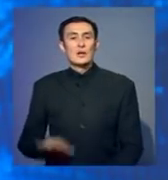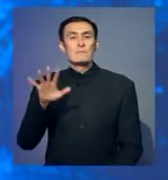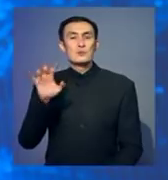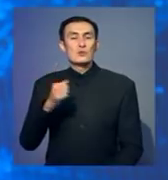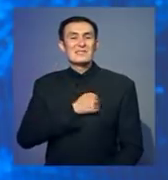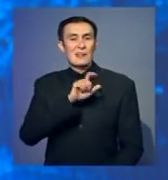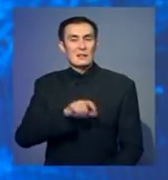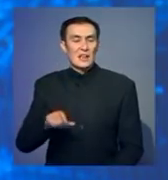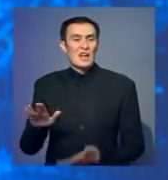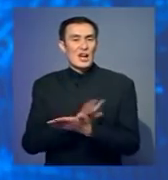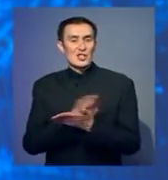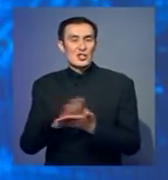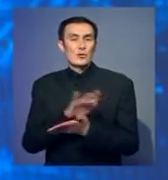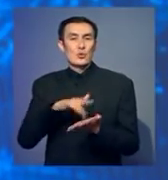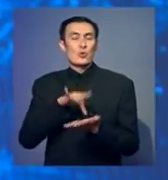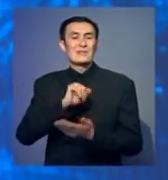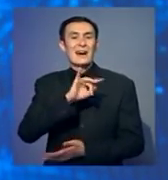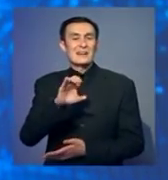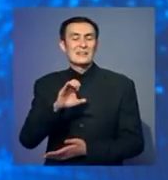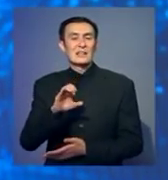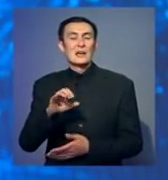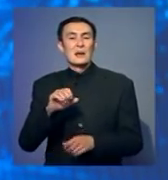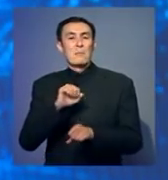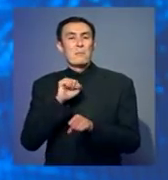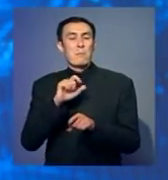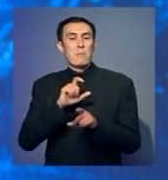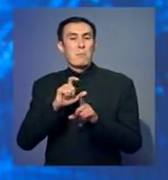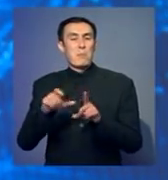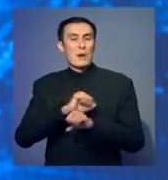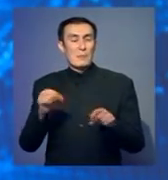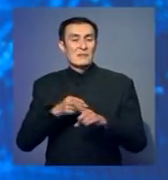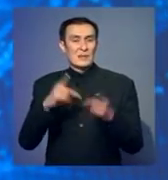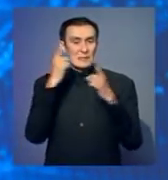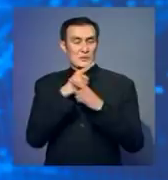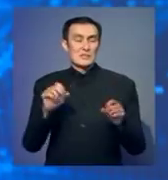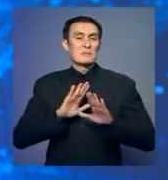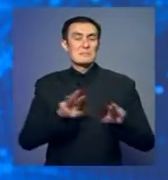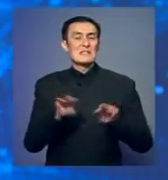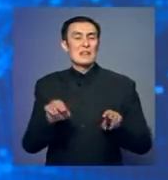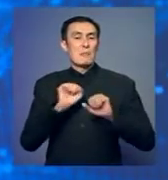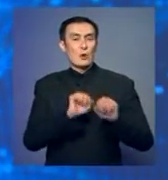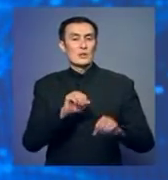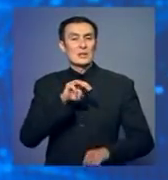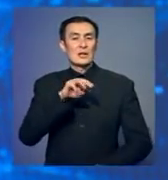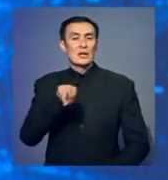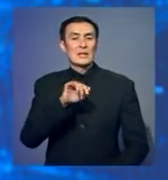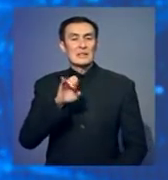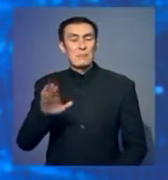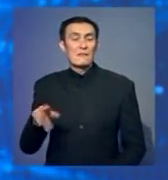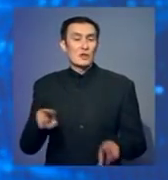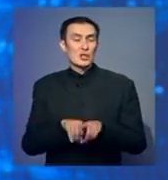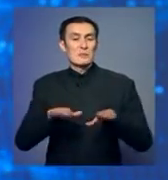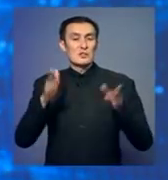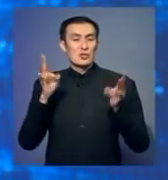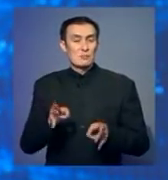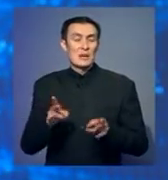500 саперов сейчас очищают Арыси от незорвавшихся боеприпасов. Об этом на брифинге СЦК сообщил заместитель министра обороны Тимур Дандыбаев. И также на месте